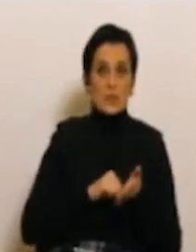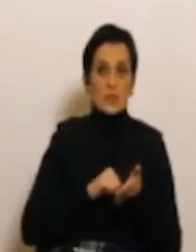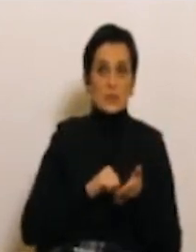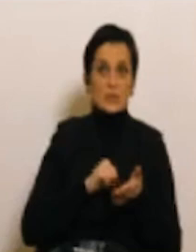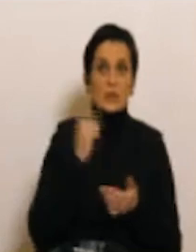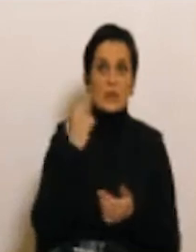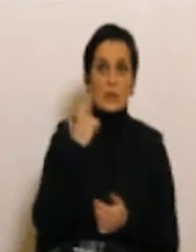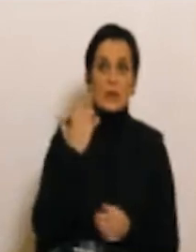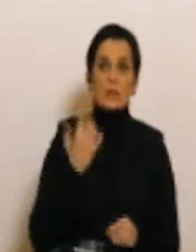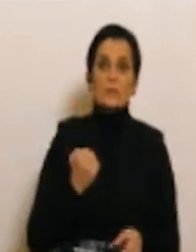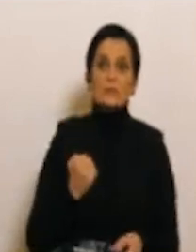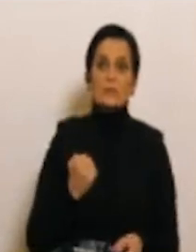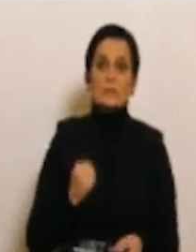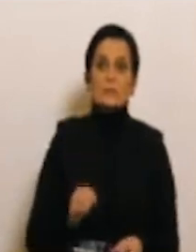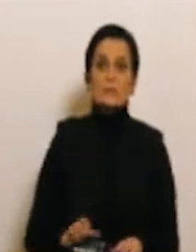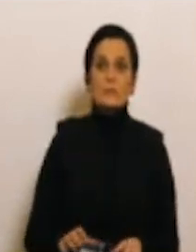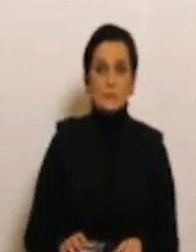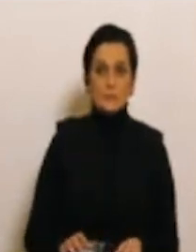დავუმატეთ.